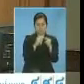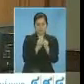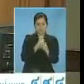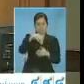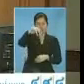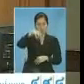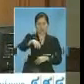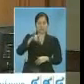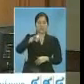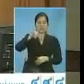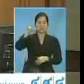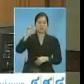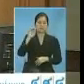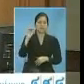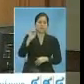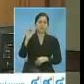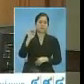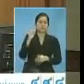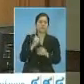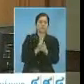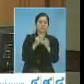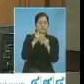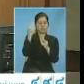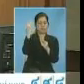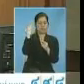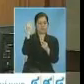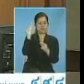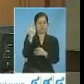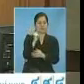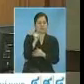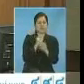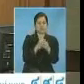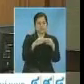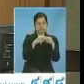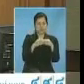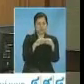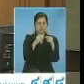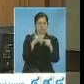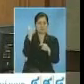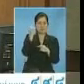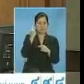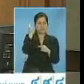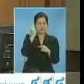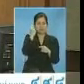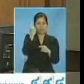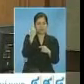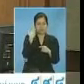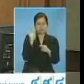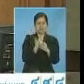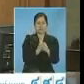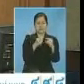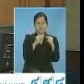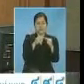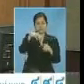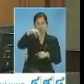บินสุวรรณภูมิซึ่งวันนั้นไม่มีใครทราบว่าปีที่ผ่านมาจำนวนนักท่องเที่ยวสูงขึ้นเป็นประวัติการณ์สนามบินสุวรรณ